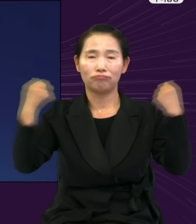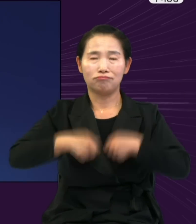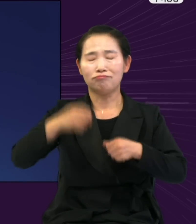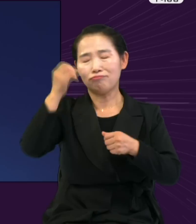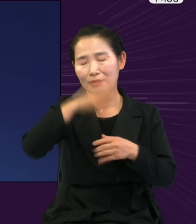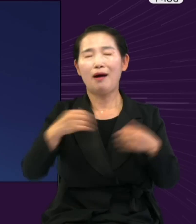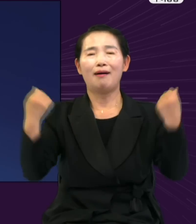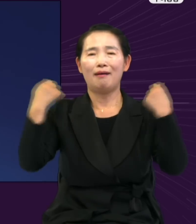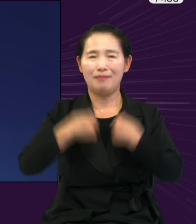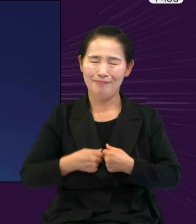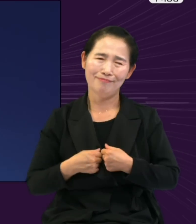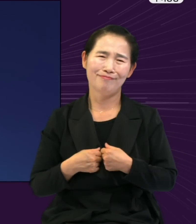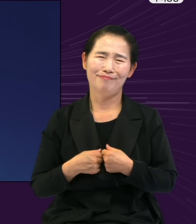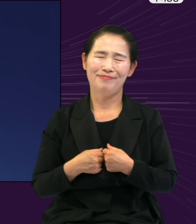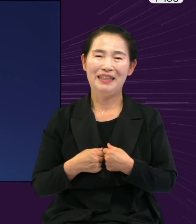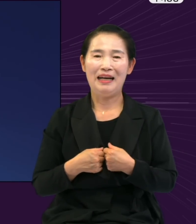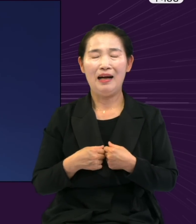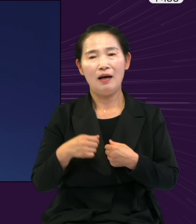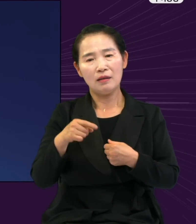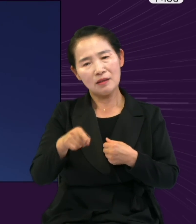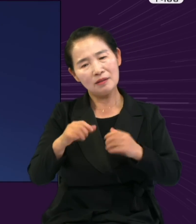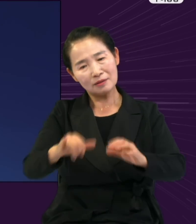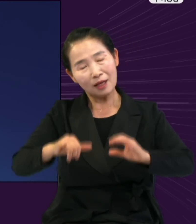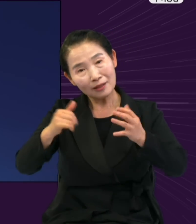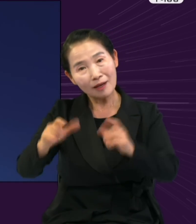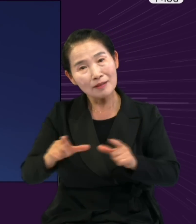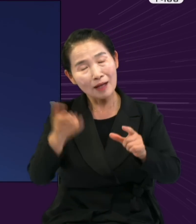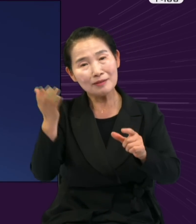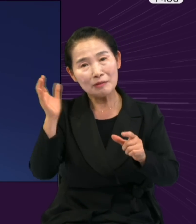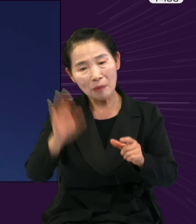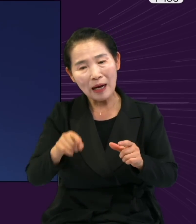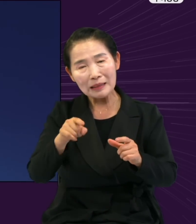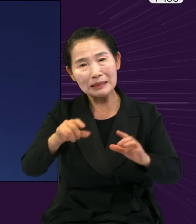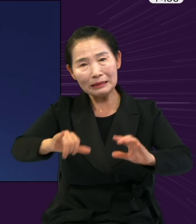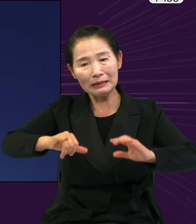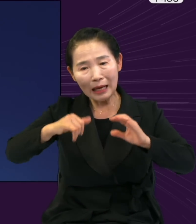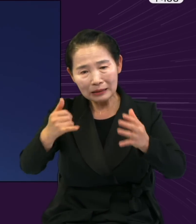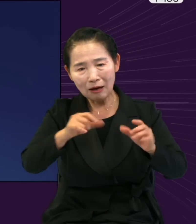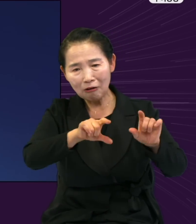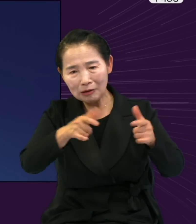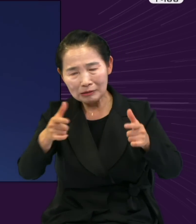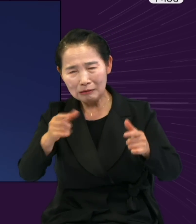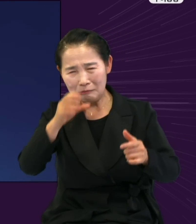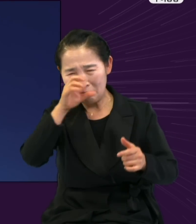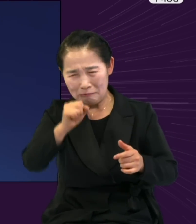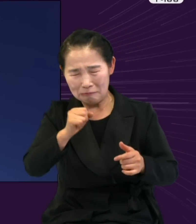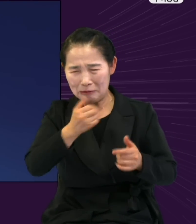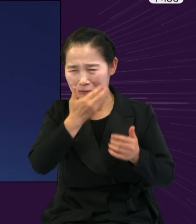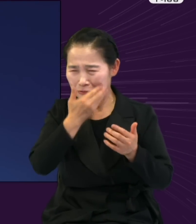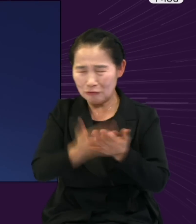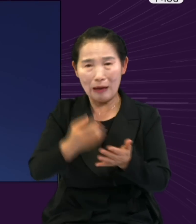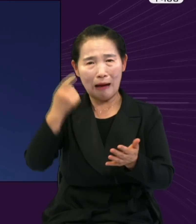땅에 살고 있지만 이 땅의 것들이 하나도 중요하지 않았던 사람이지요.